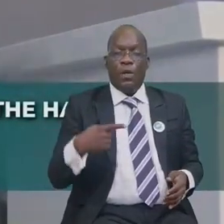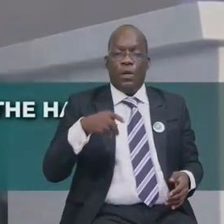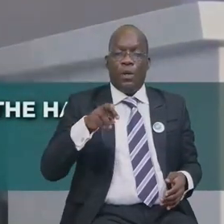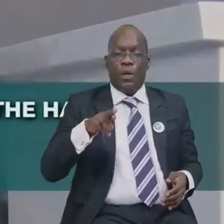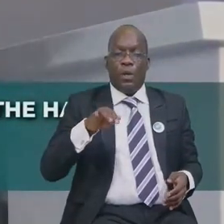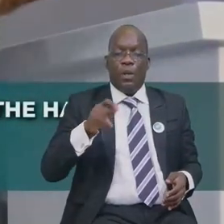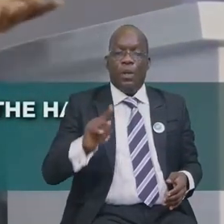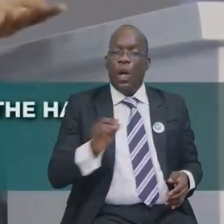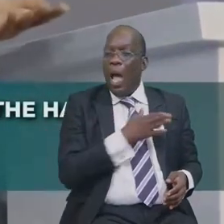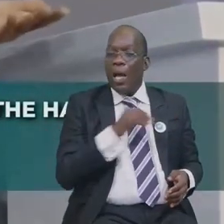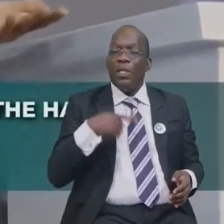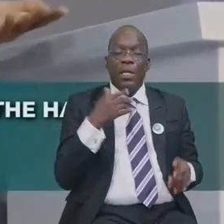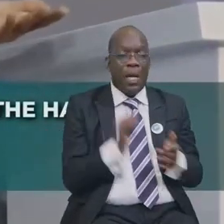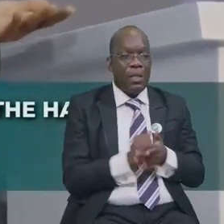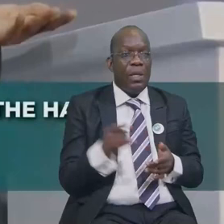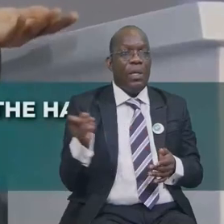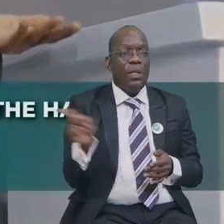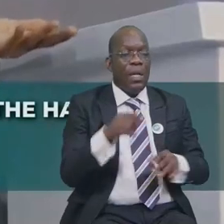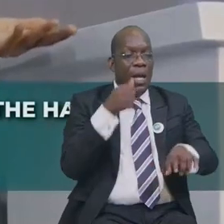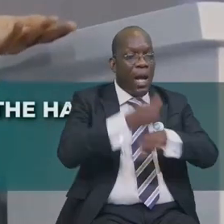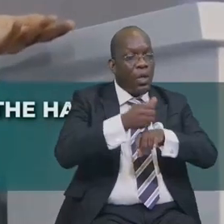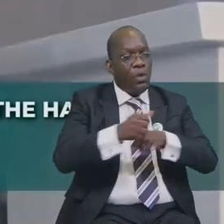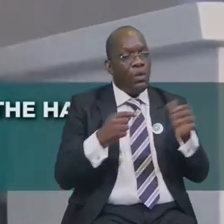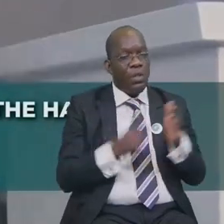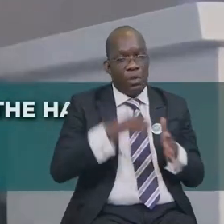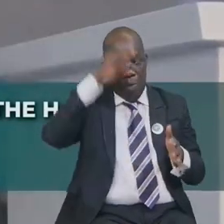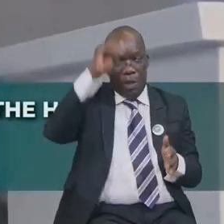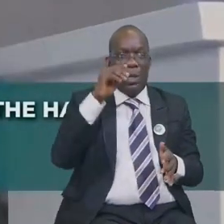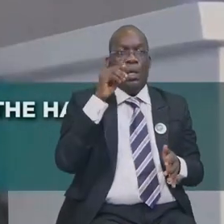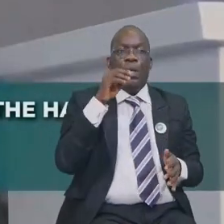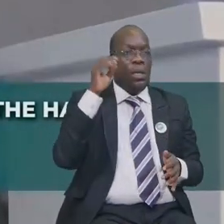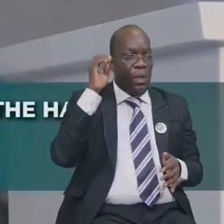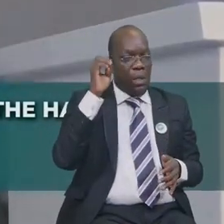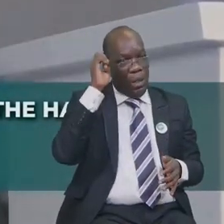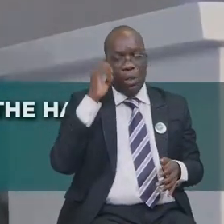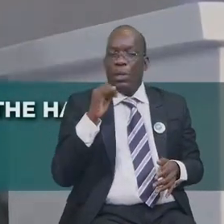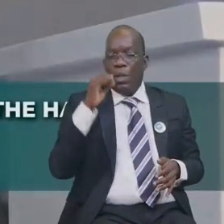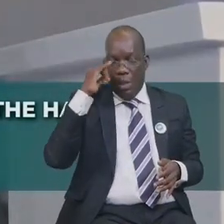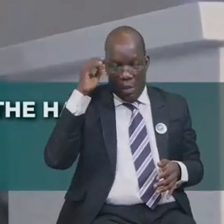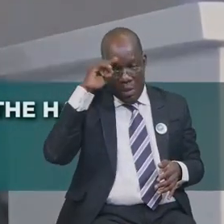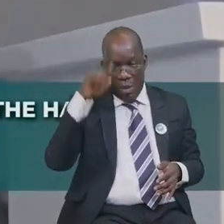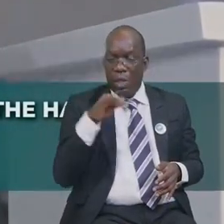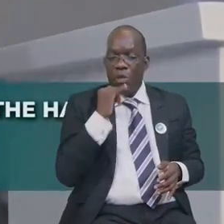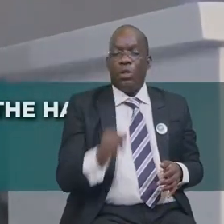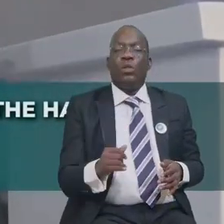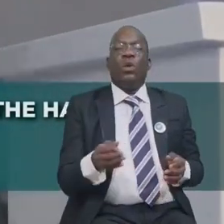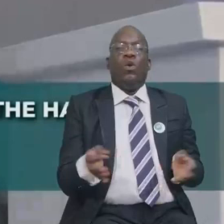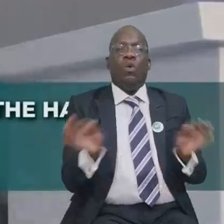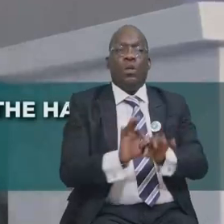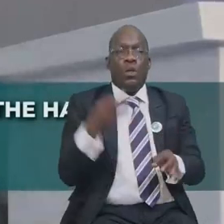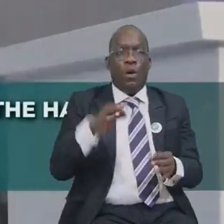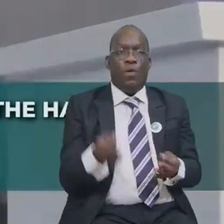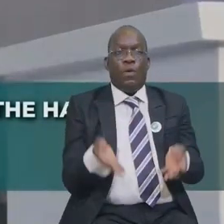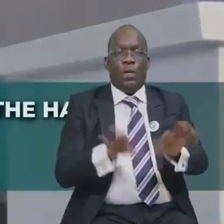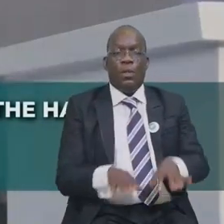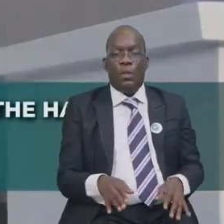L'autre a dit, on accuse cet homme. Il est digne de mort et je ne peux pas l'envoyer à César sans écrire quelque chose. Ils ont